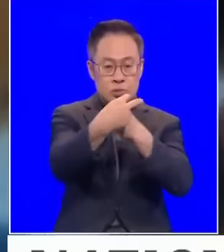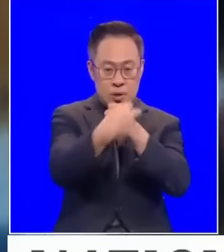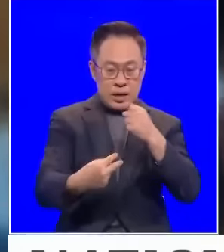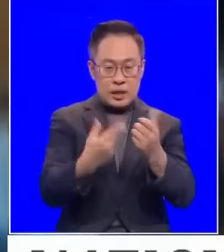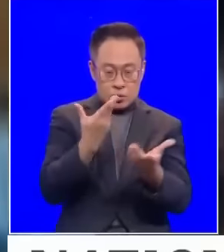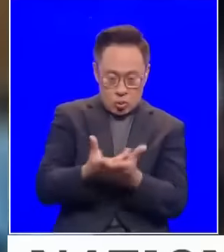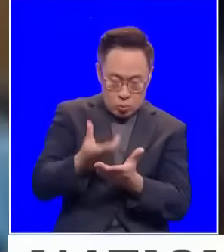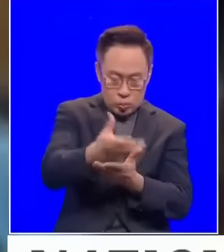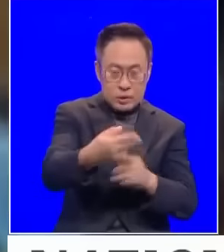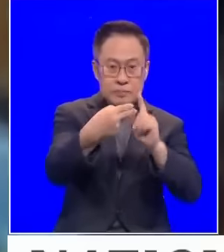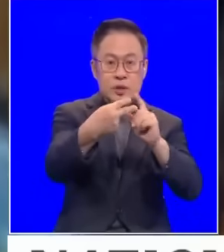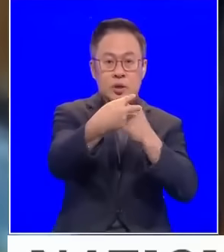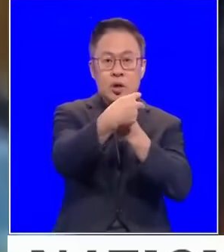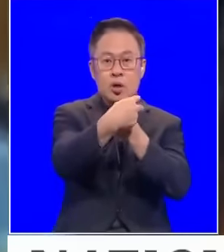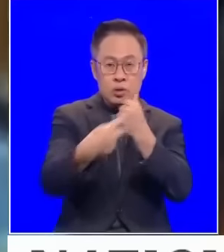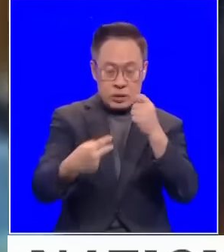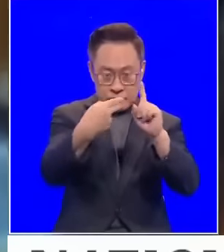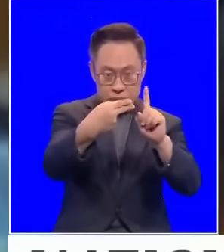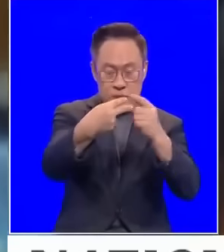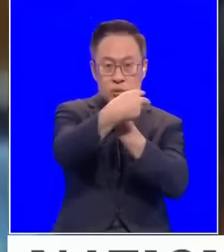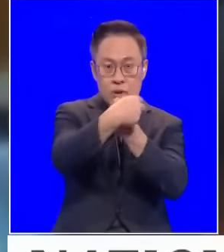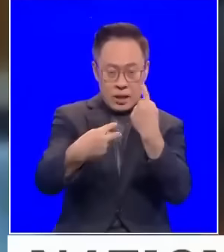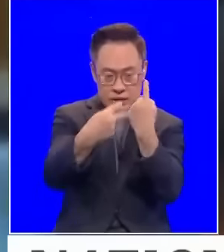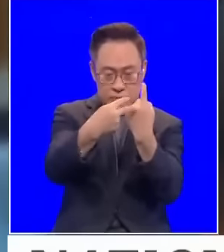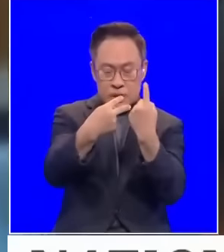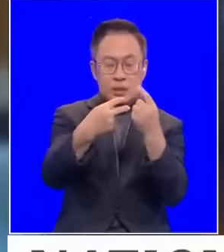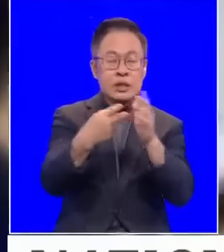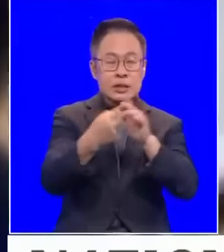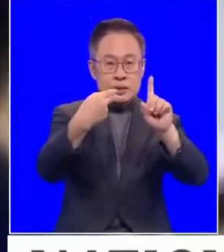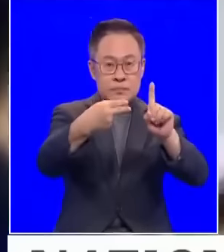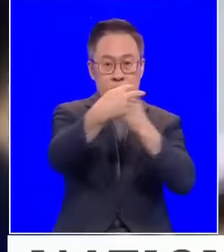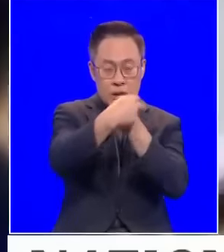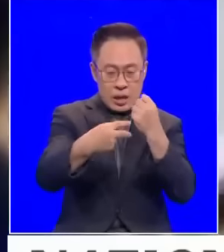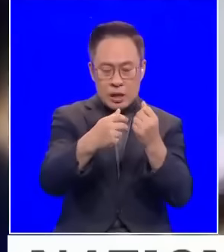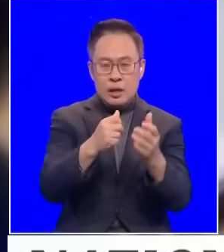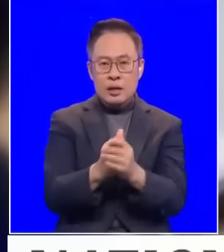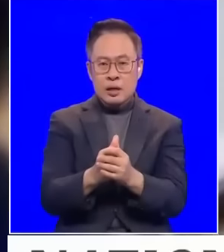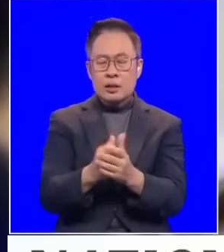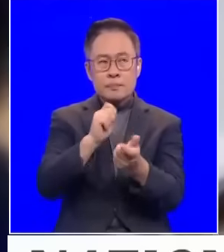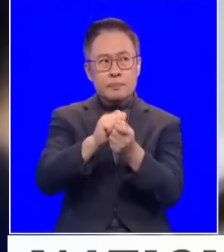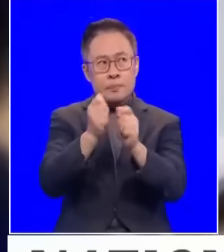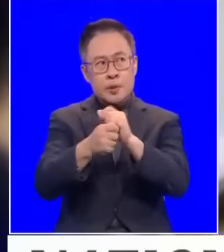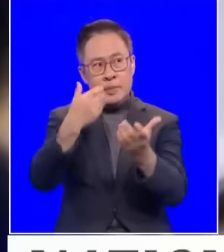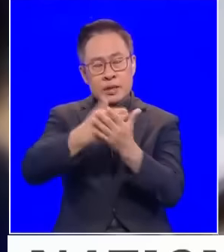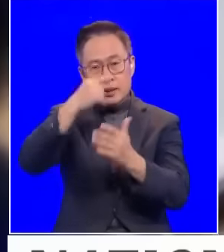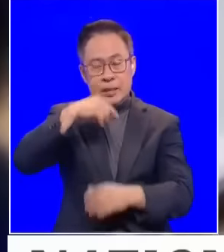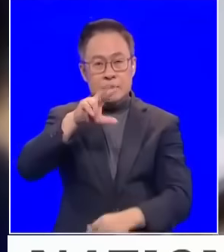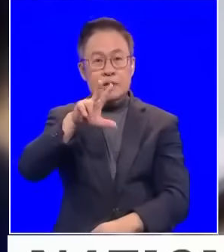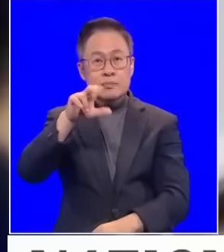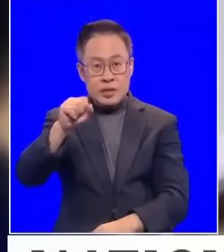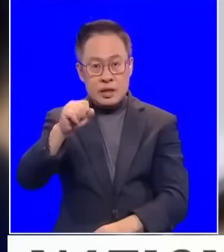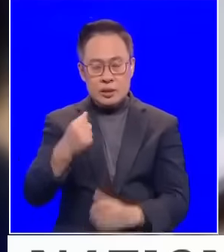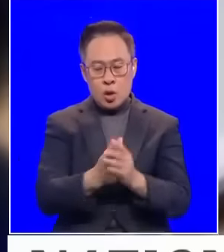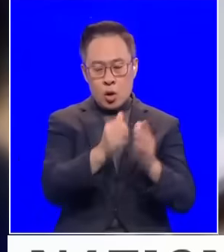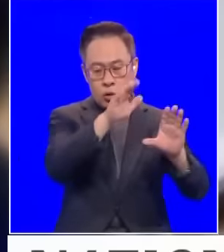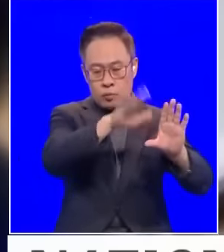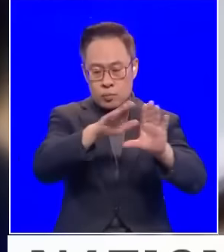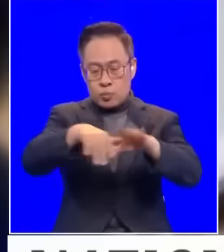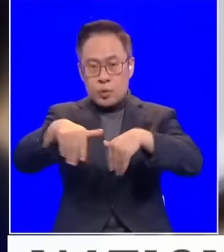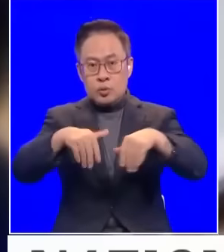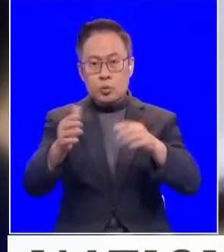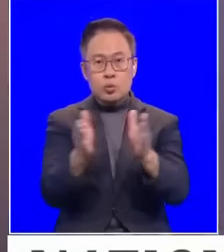บาทนะคะซึ่งมูลค่าความเสียหายถ้าหากรวมกันแล้วตอนนี้ไม่ต่ำกว่า 5,000 ล้านบาท อ ันนี้ยังไม่นับรวมกับผู้เสียหายที่ยังตรวจส